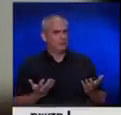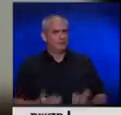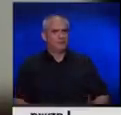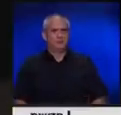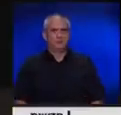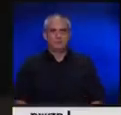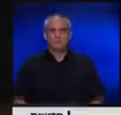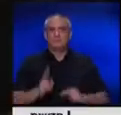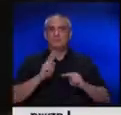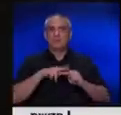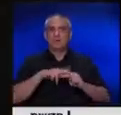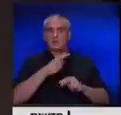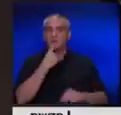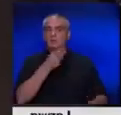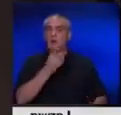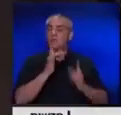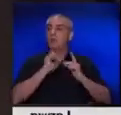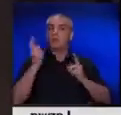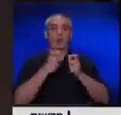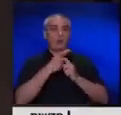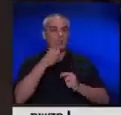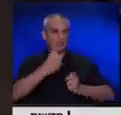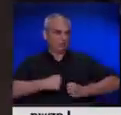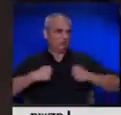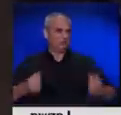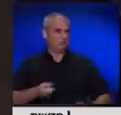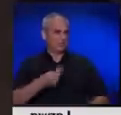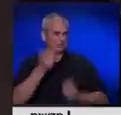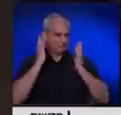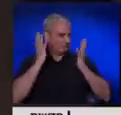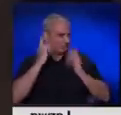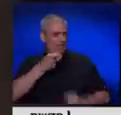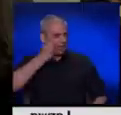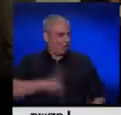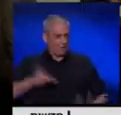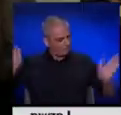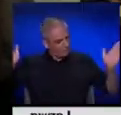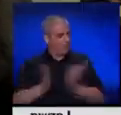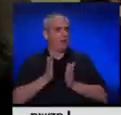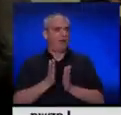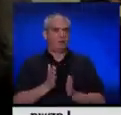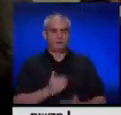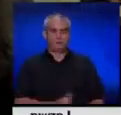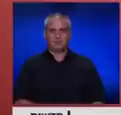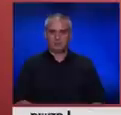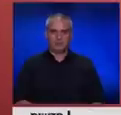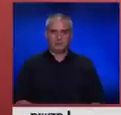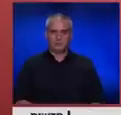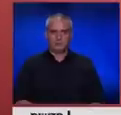כמה כאן זה מול כל הכיתה. את שמנה. זה מזעזע. את חייבת